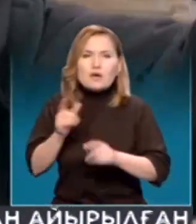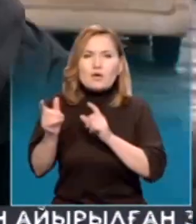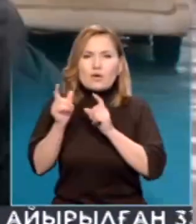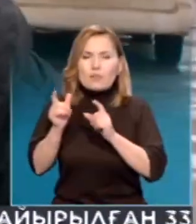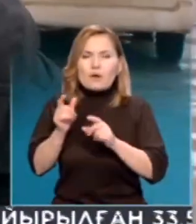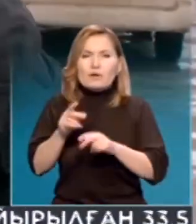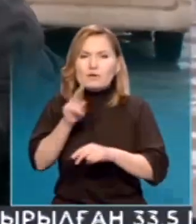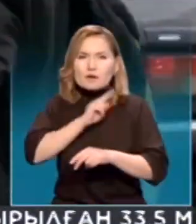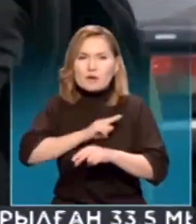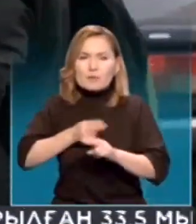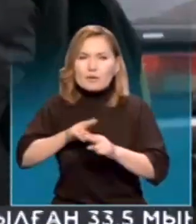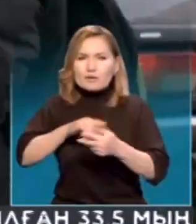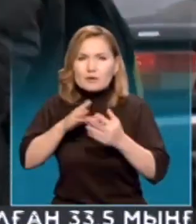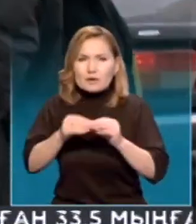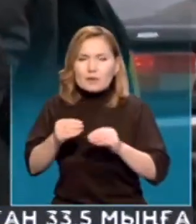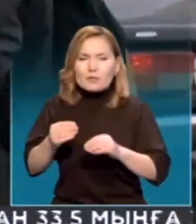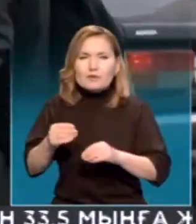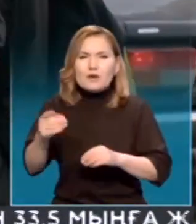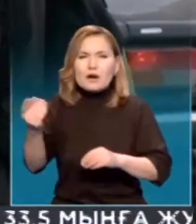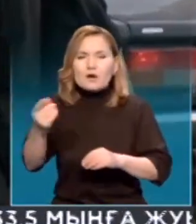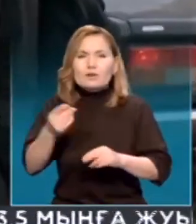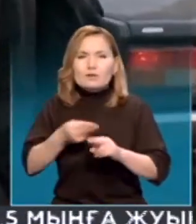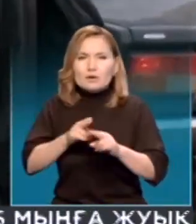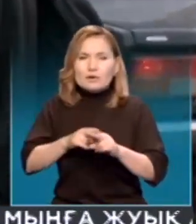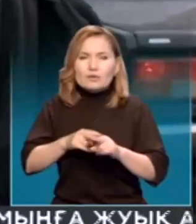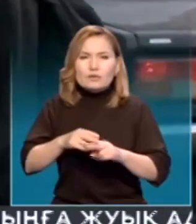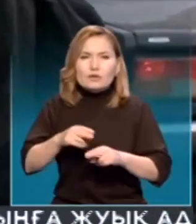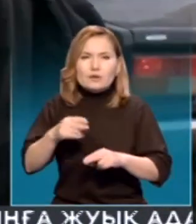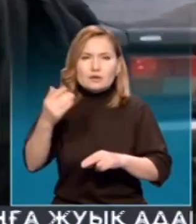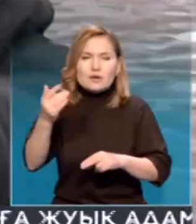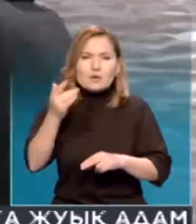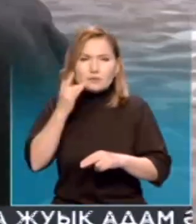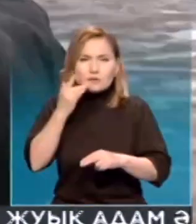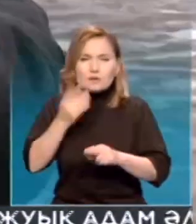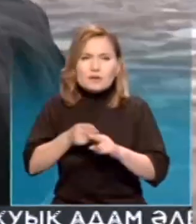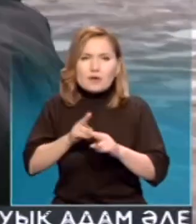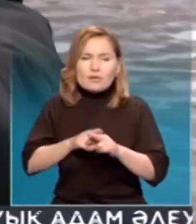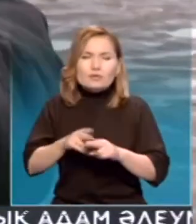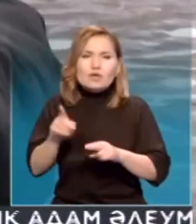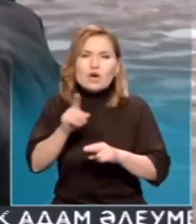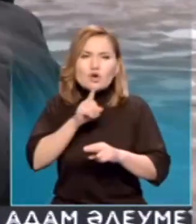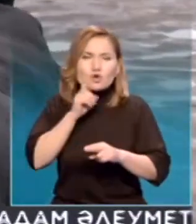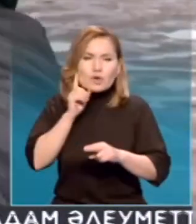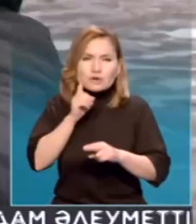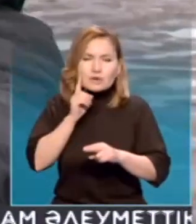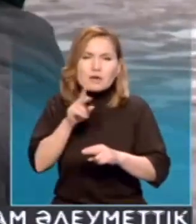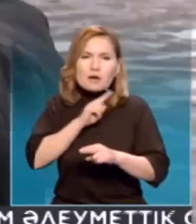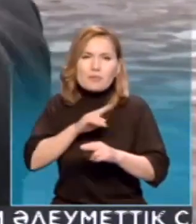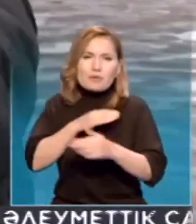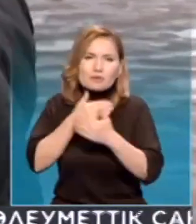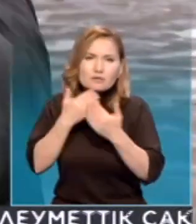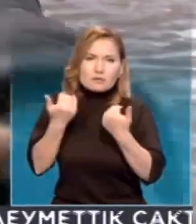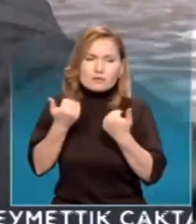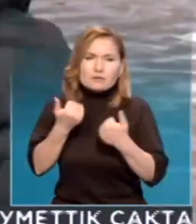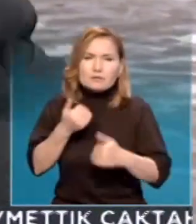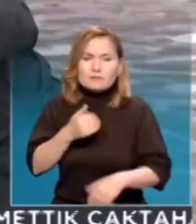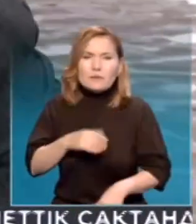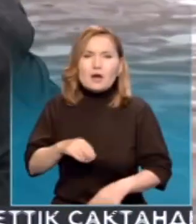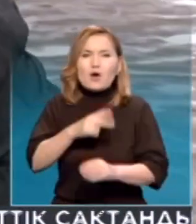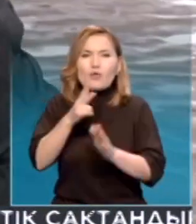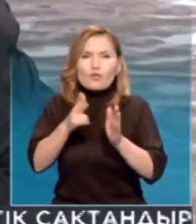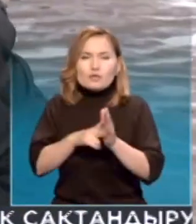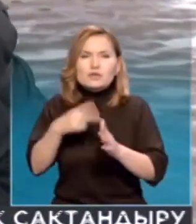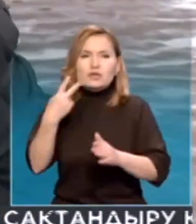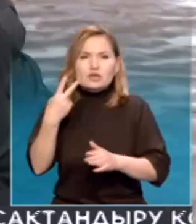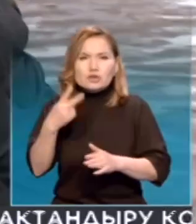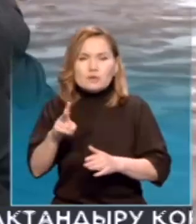түрін жасырды, бірақ Асқар Сеппаев әнелерінің жағдайын жасырмады. Зат балдар, 20 затта, 18 затта отында жүр.